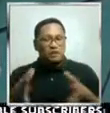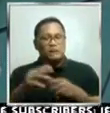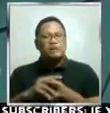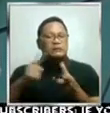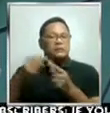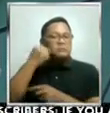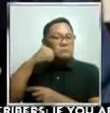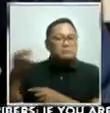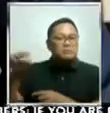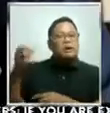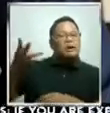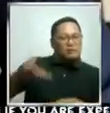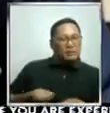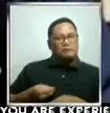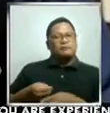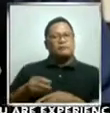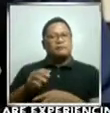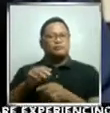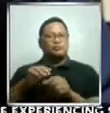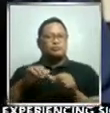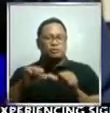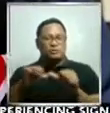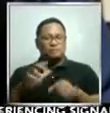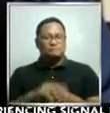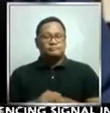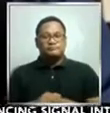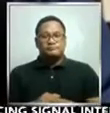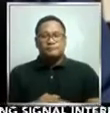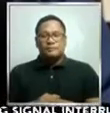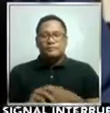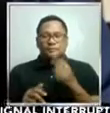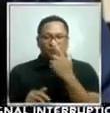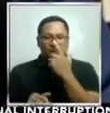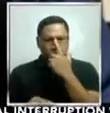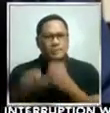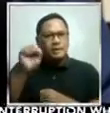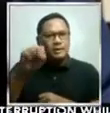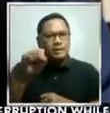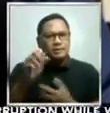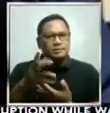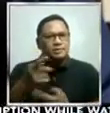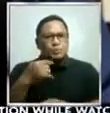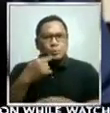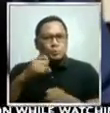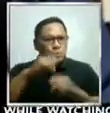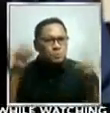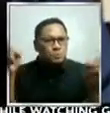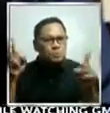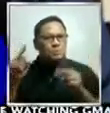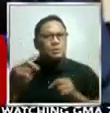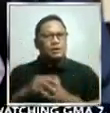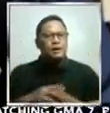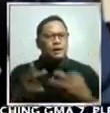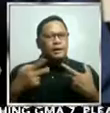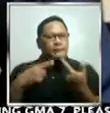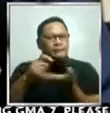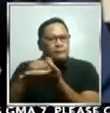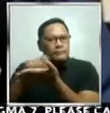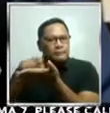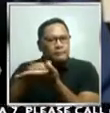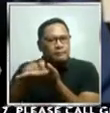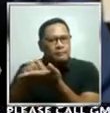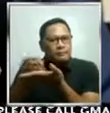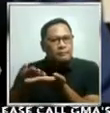and Corrupt Practices Act. Ang nakakagulat yung letter niya ng April 30 na officially sinulatan niya ang